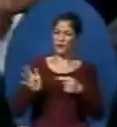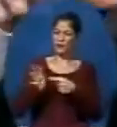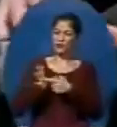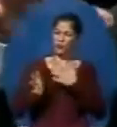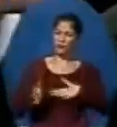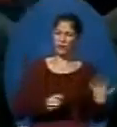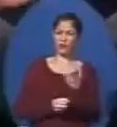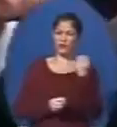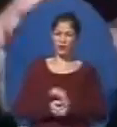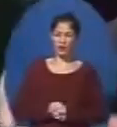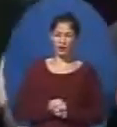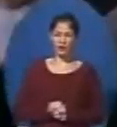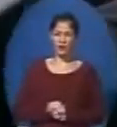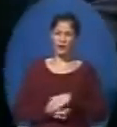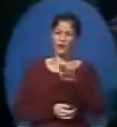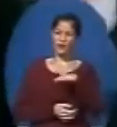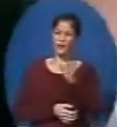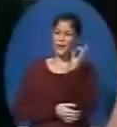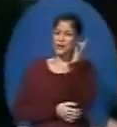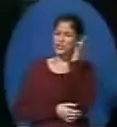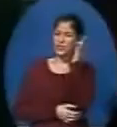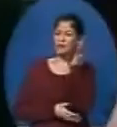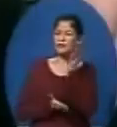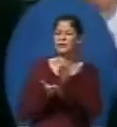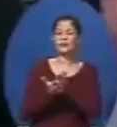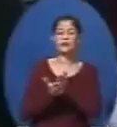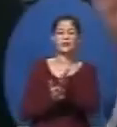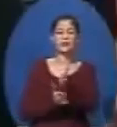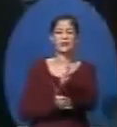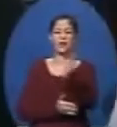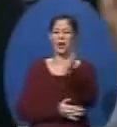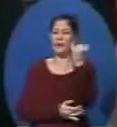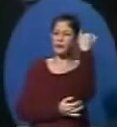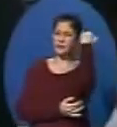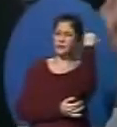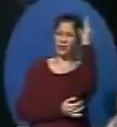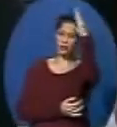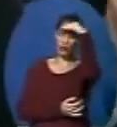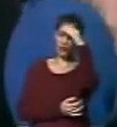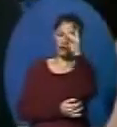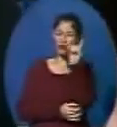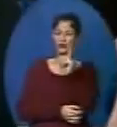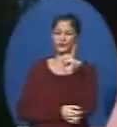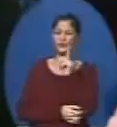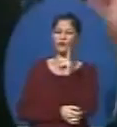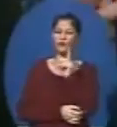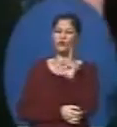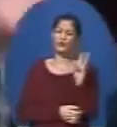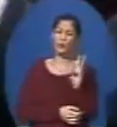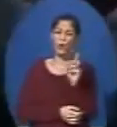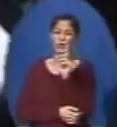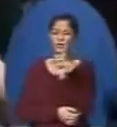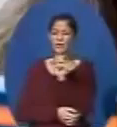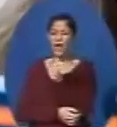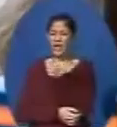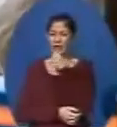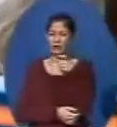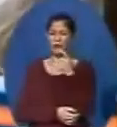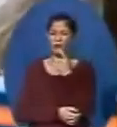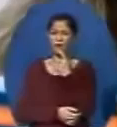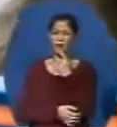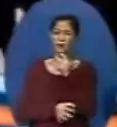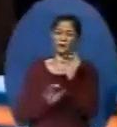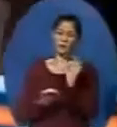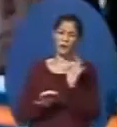גם הצדקת שולה זקן הפכה פתאום לעדת מדינה, למרות שעניינה היה הרבה יותר חמור מעניינו של... דנה